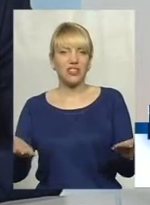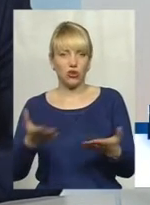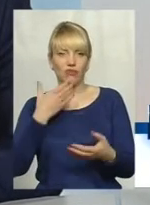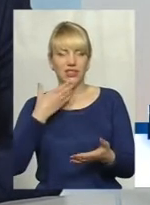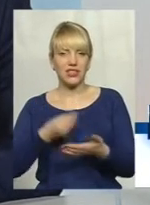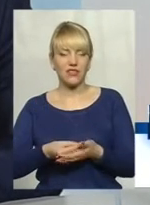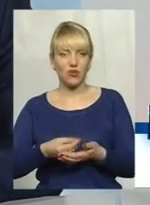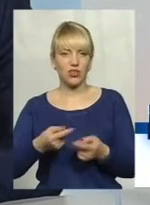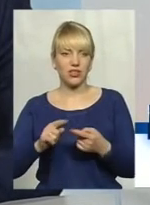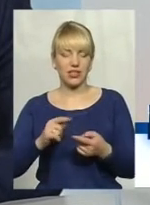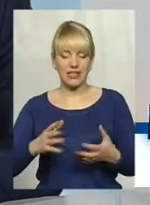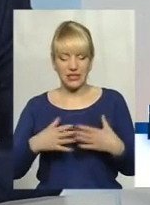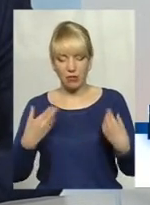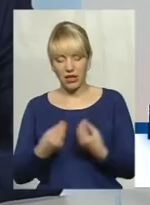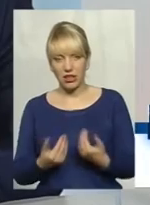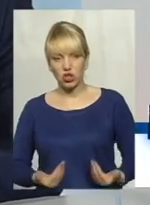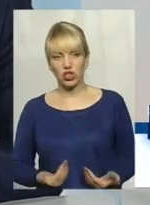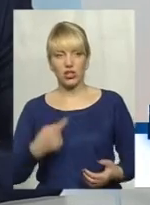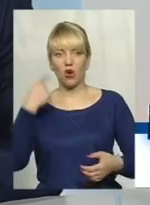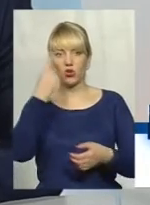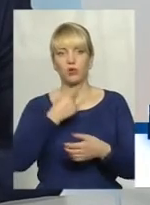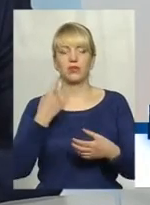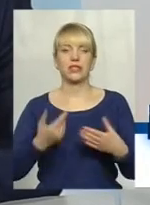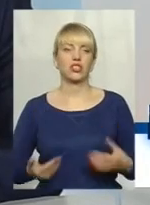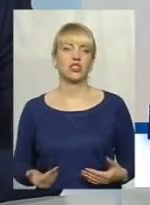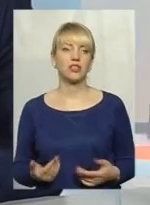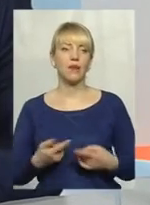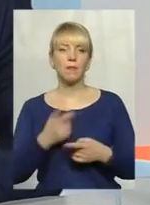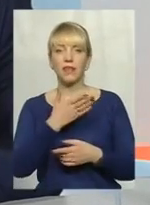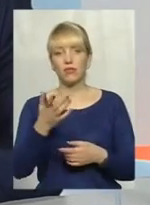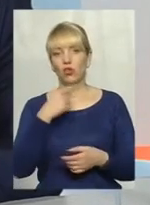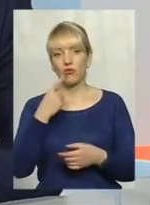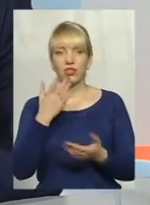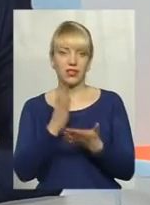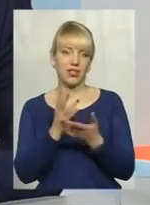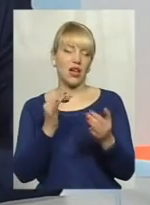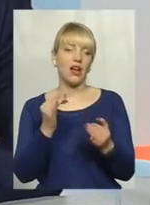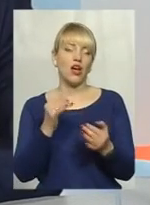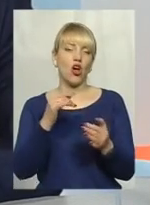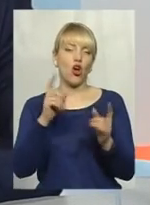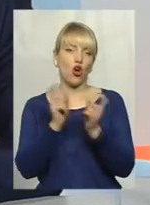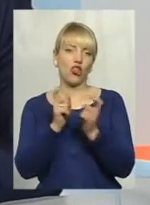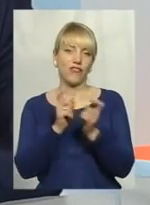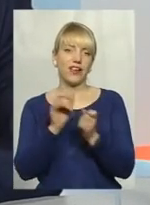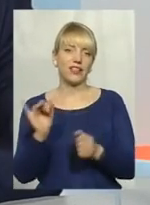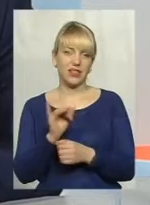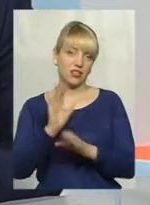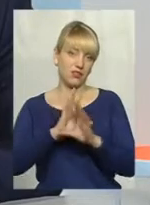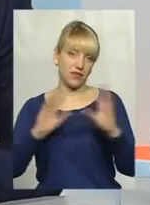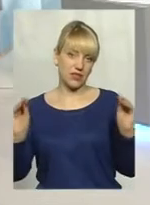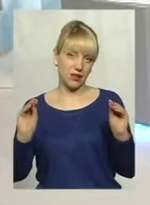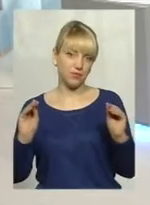своє сімейне життя, особисте життя. Тобто вони заявляють, що є конфлікт інтересів і все.